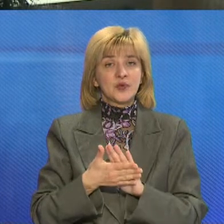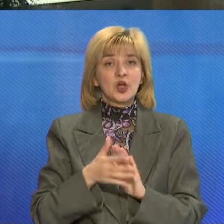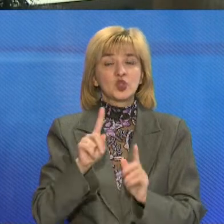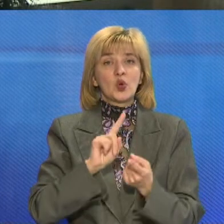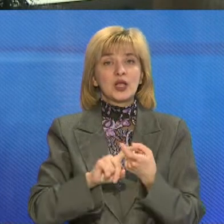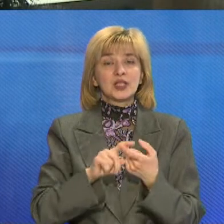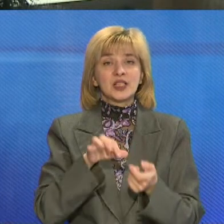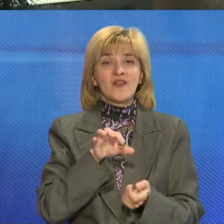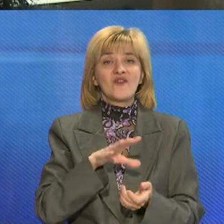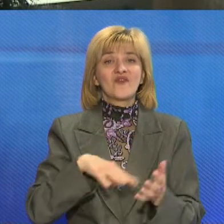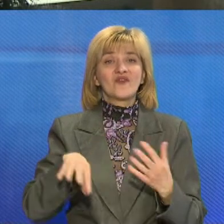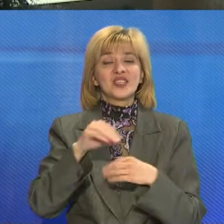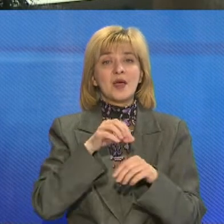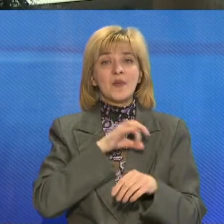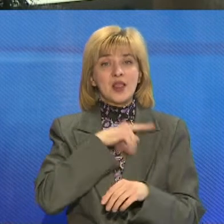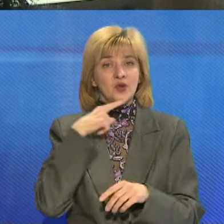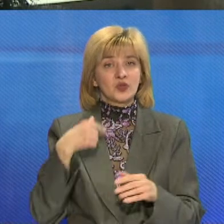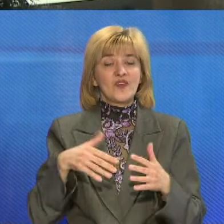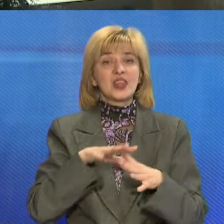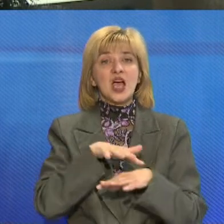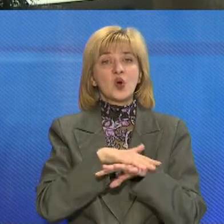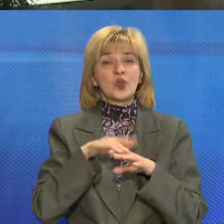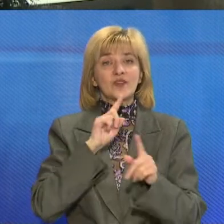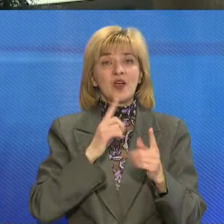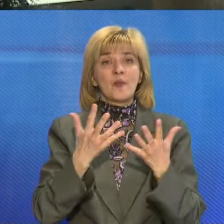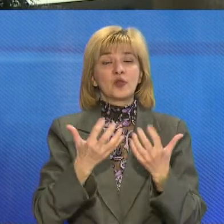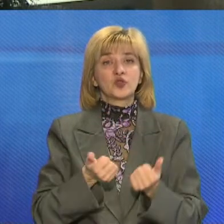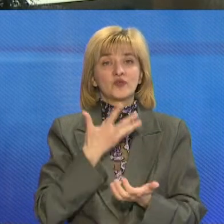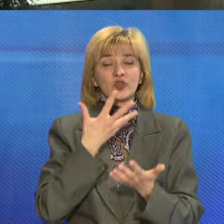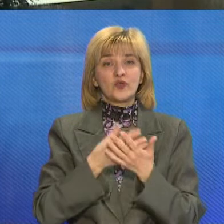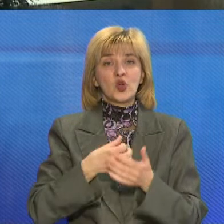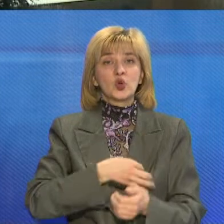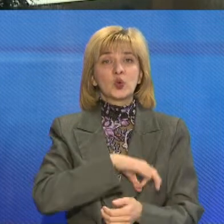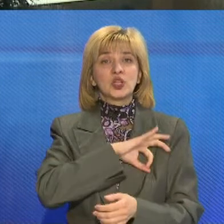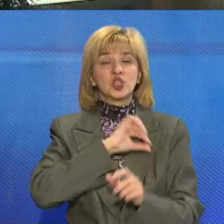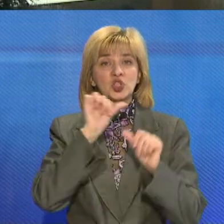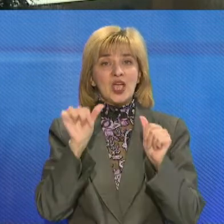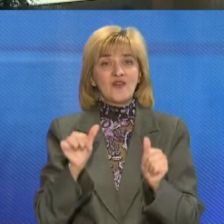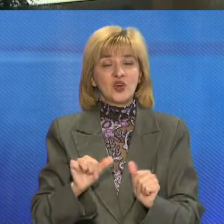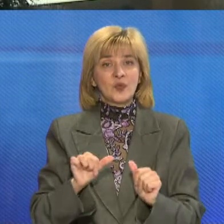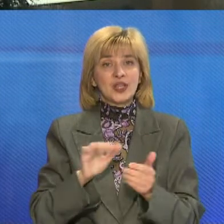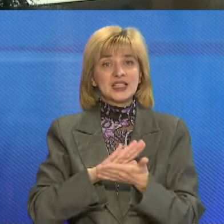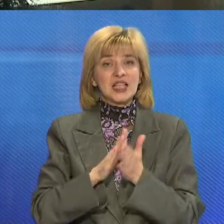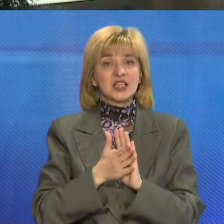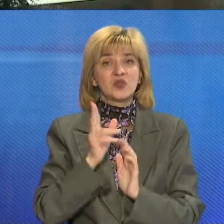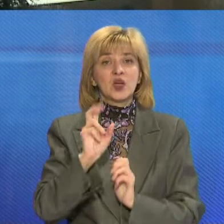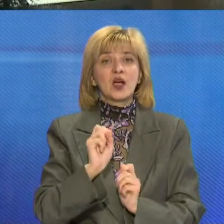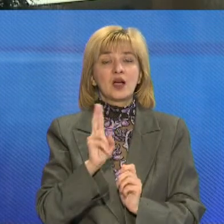Всебелорусского народного собрания, то действительно, получив свой уже юридически оформленный статус как новый